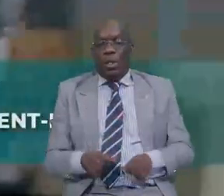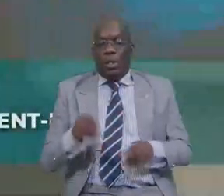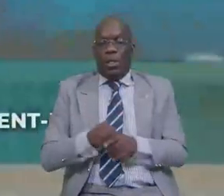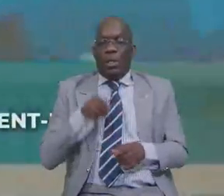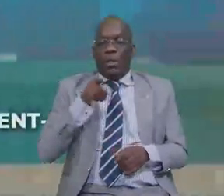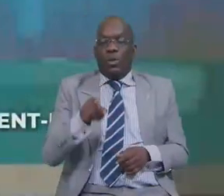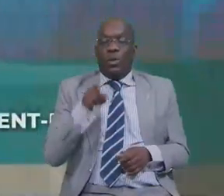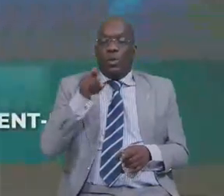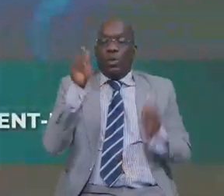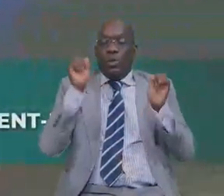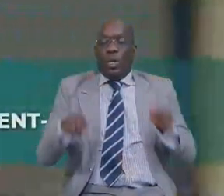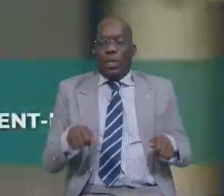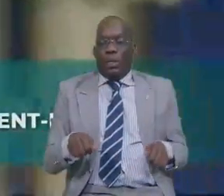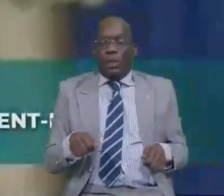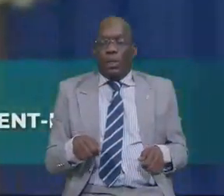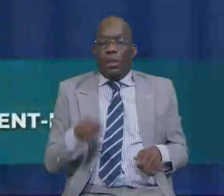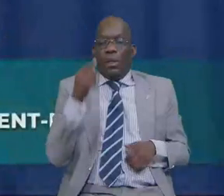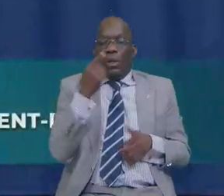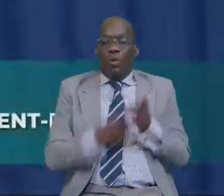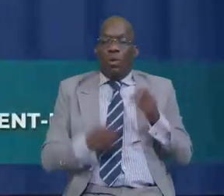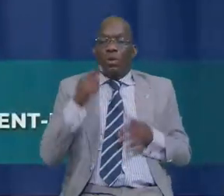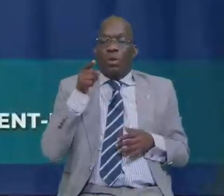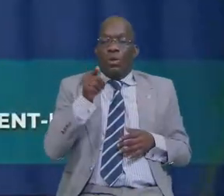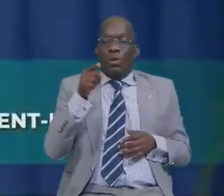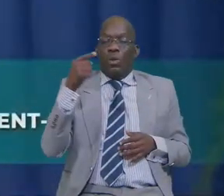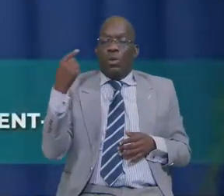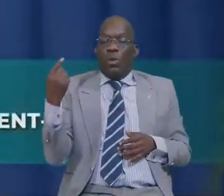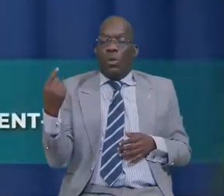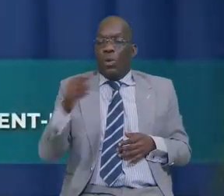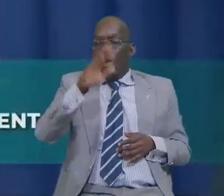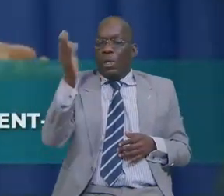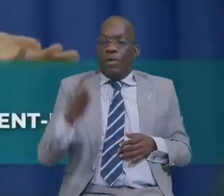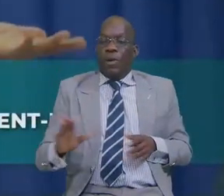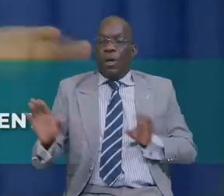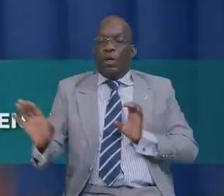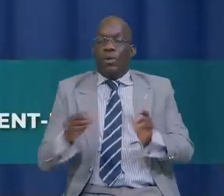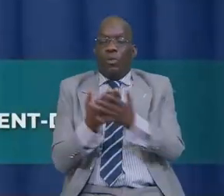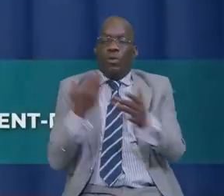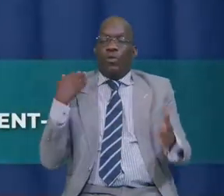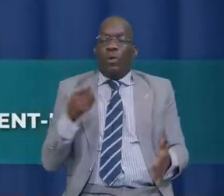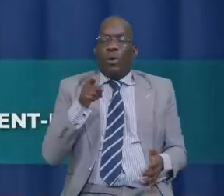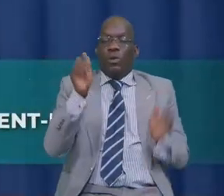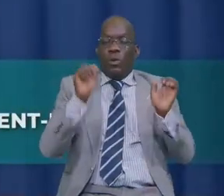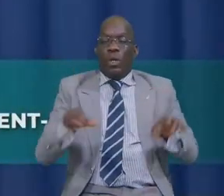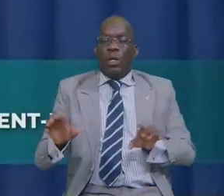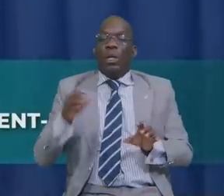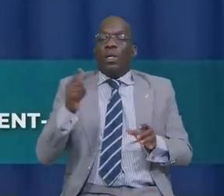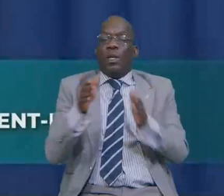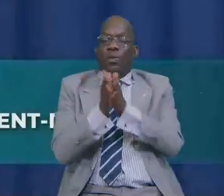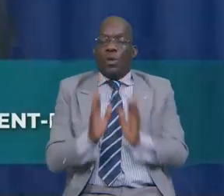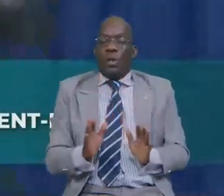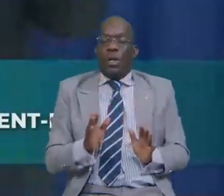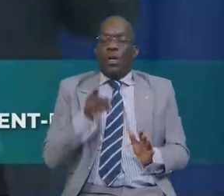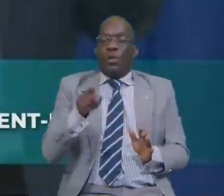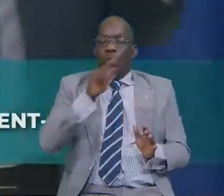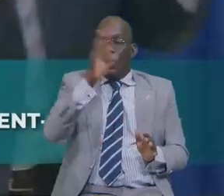maintenant. Tu peux. Ce que tu n'as jamais fait avant. Tu peux. La prière que tu n'as jamais faite avant, tu